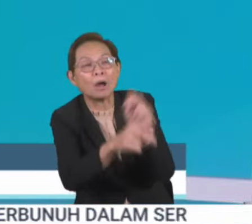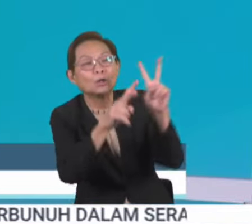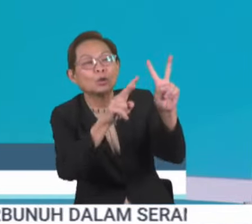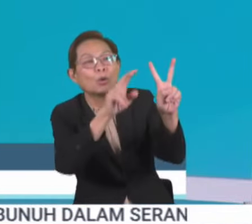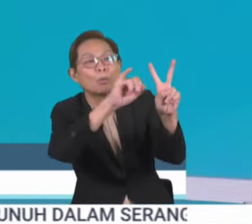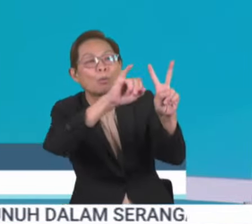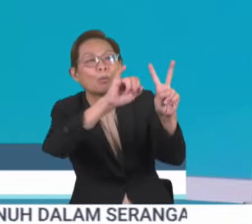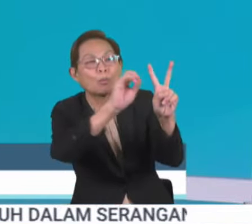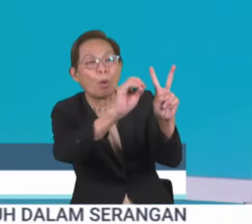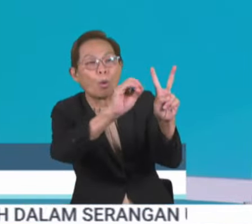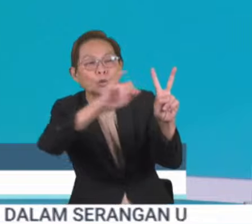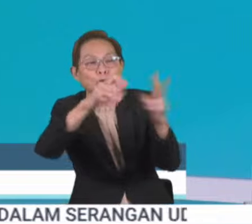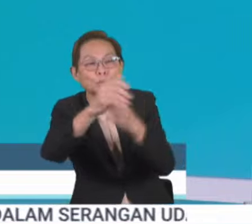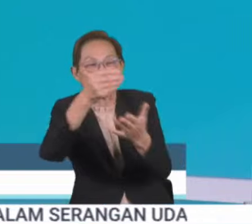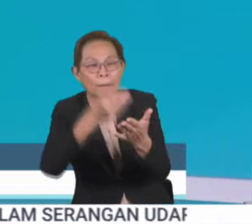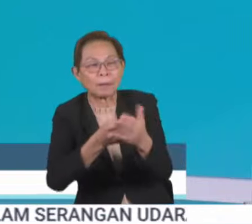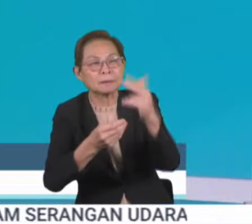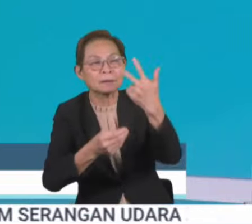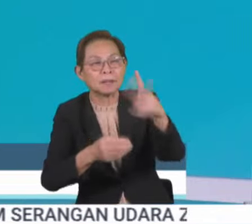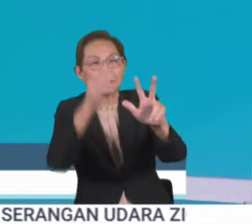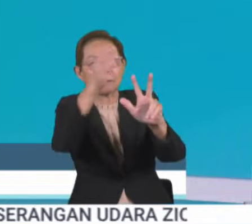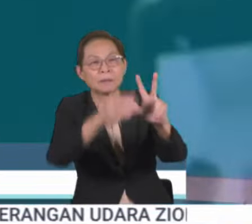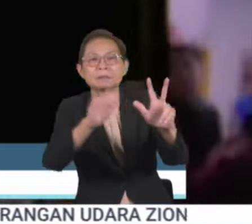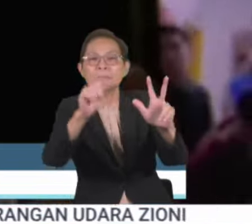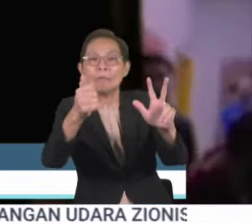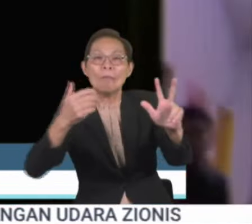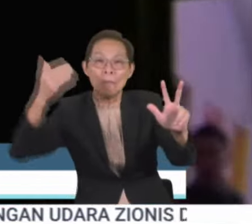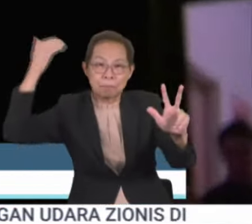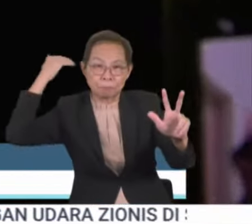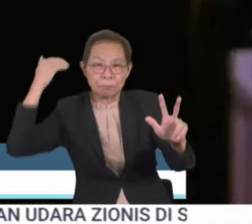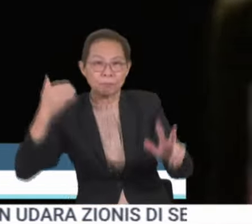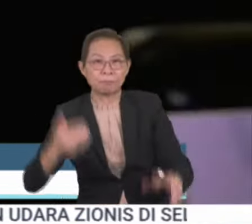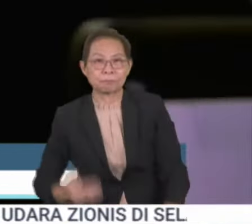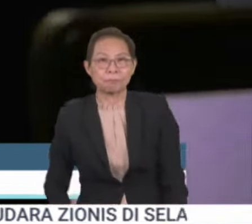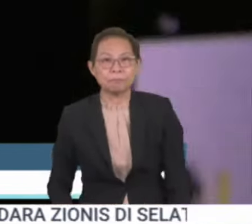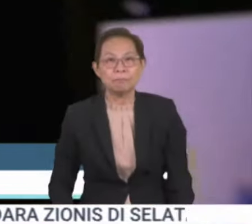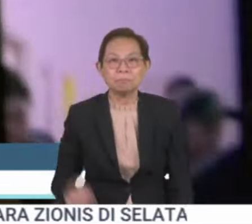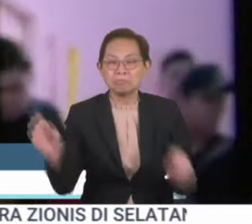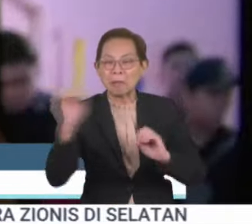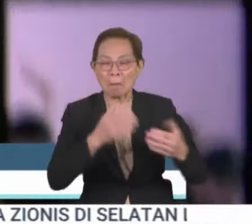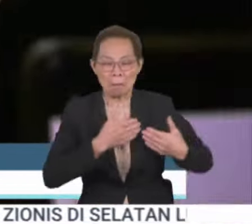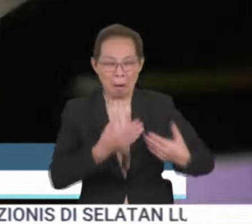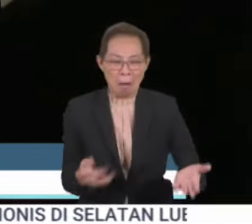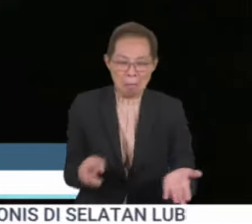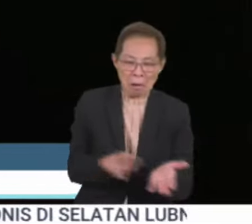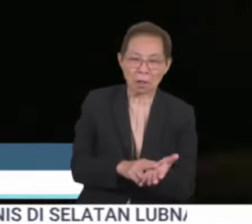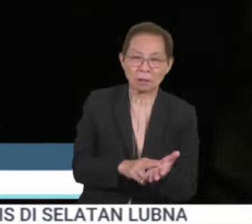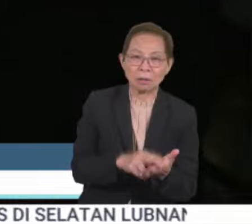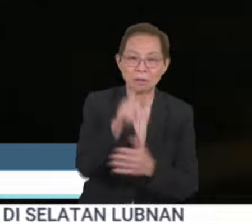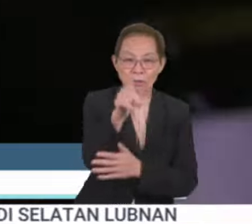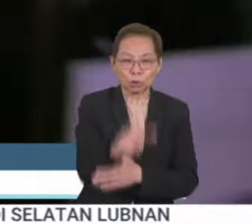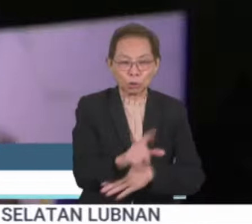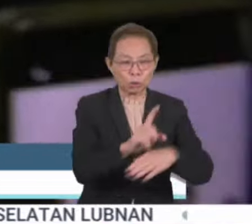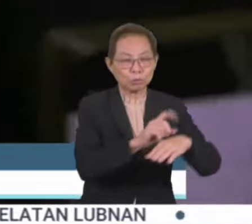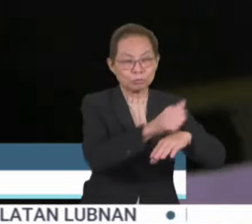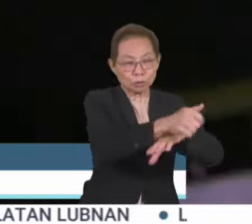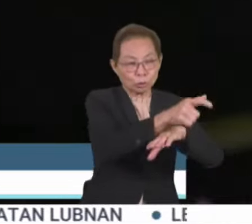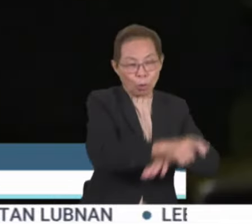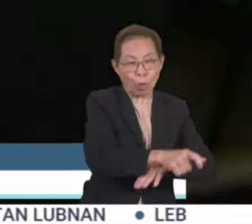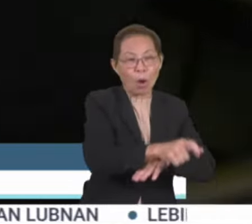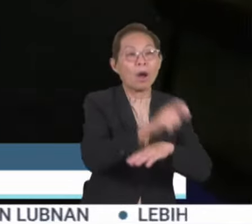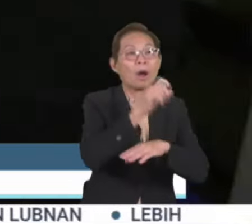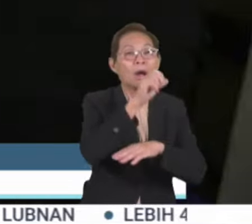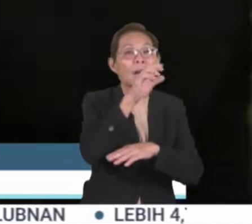juta pada 13 Oktober lalu bagaimun tiada pengakuan direkodkan tertuduh Chan Waning